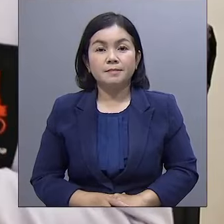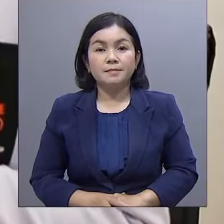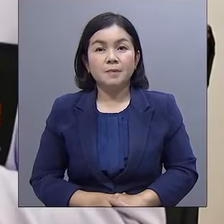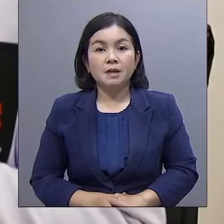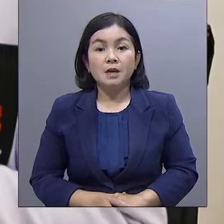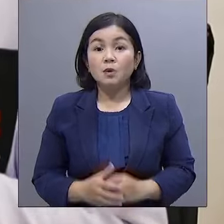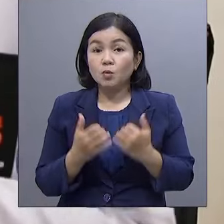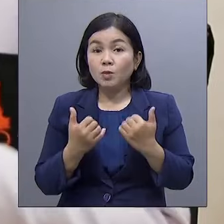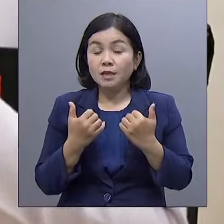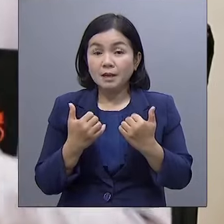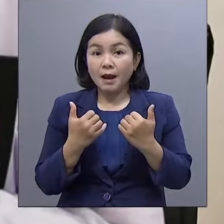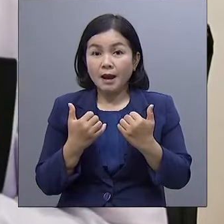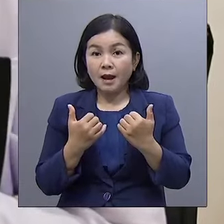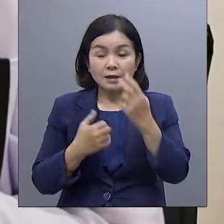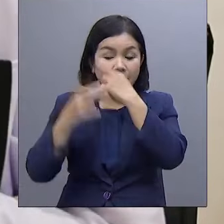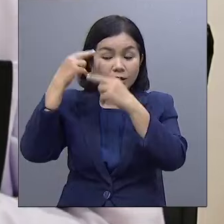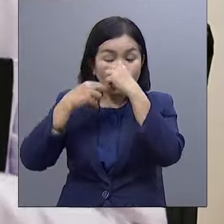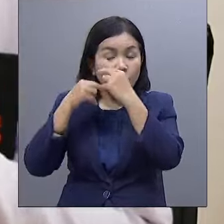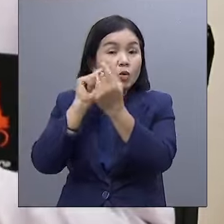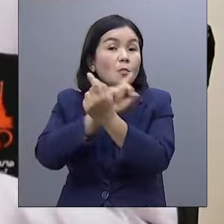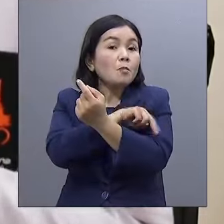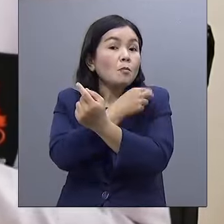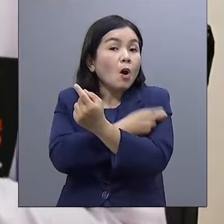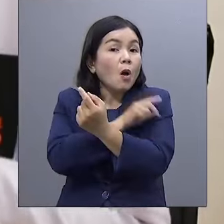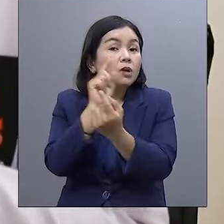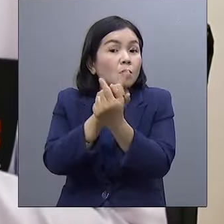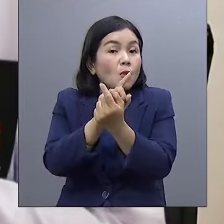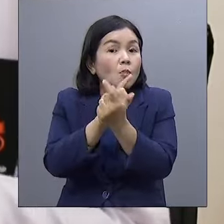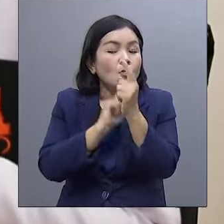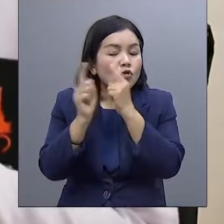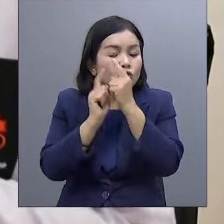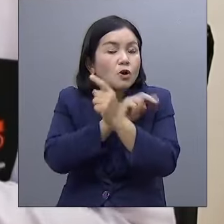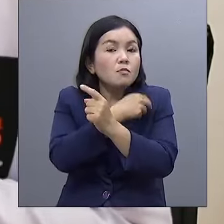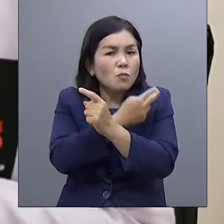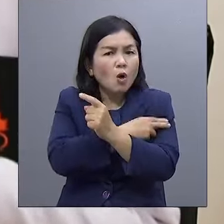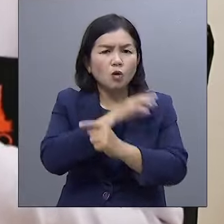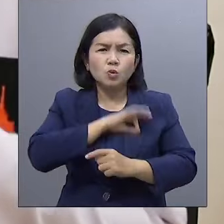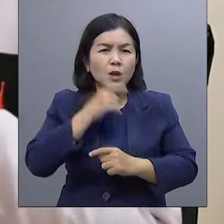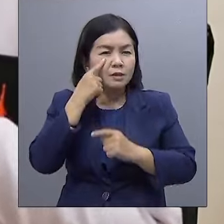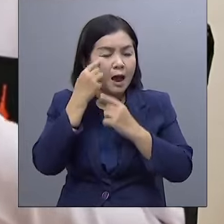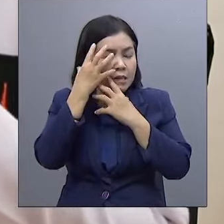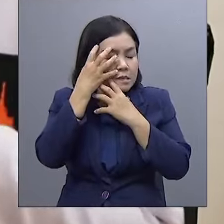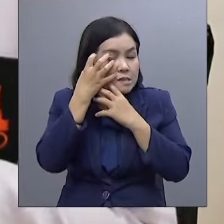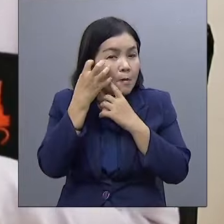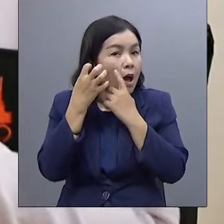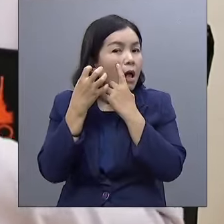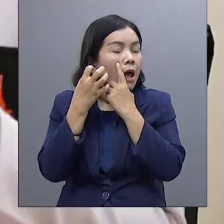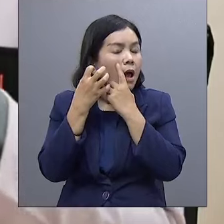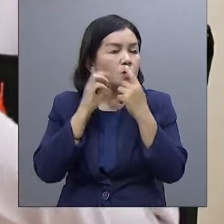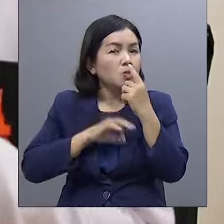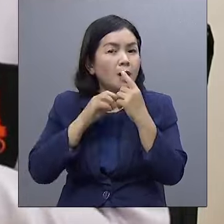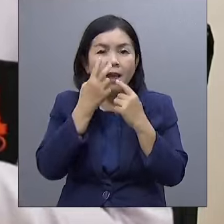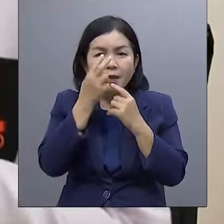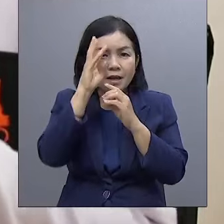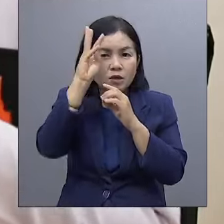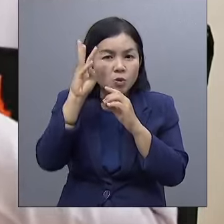หลักๆนะครับคือการป้องกันก่อนการป้องกันก็คือเมื่อไหร่ก็ตามที่เรารู้ว่าเรามีภาวะวุ้นตาเสื่อมในที่กล่าวมาอาการจุดดำลอยไปม